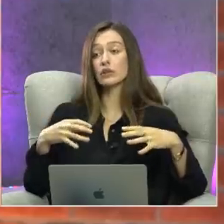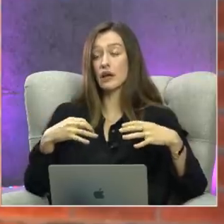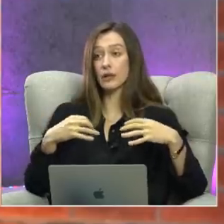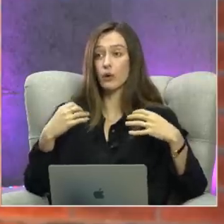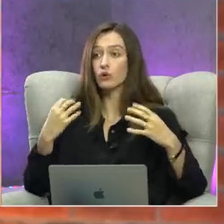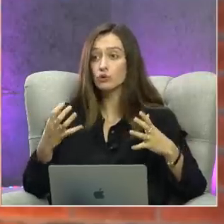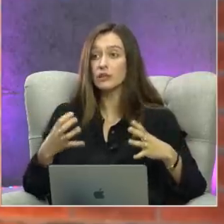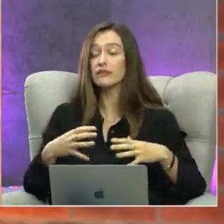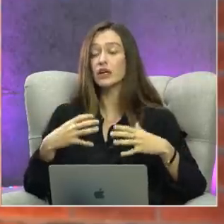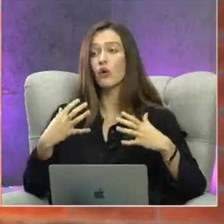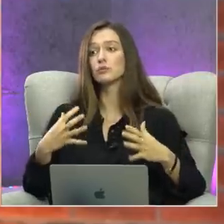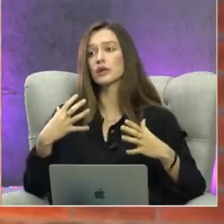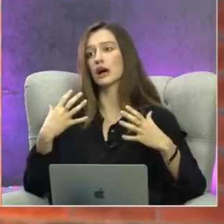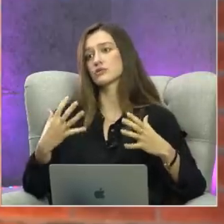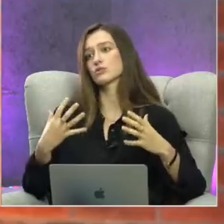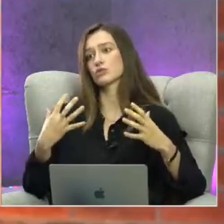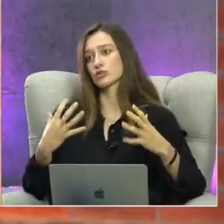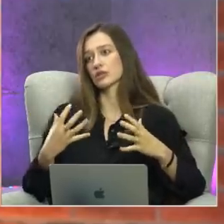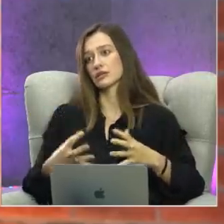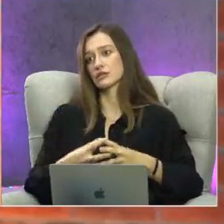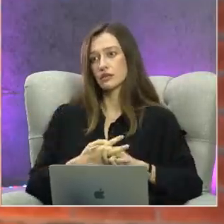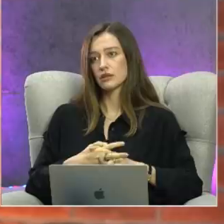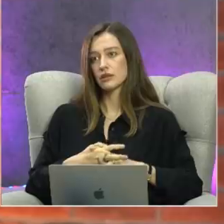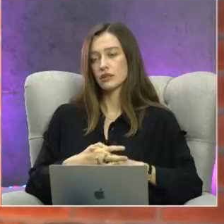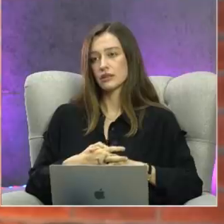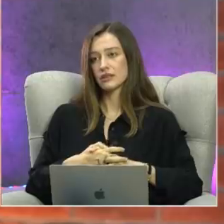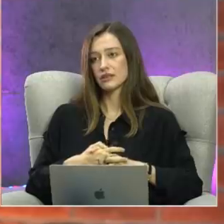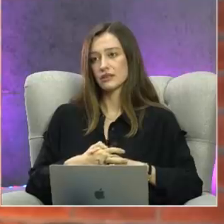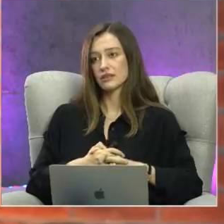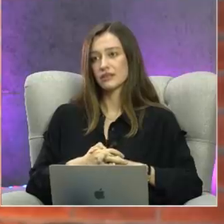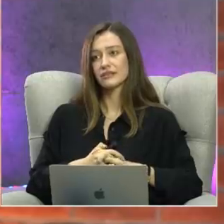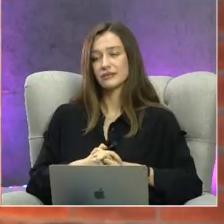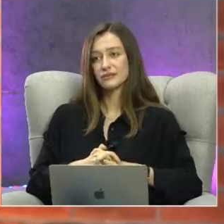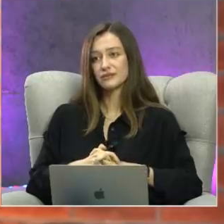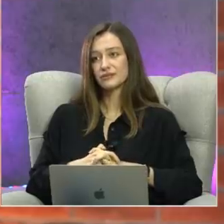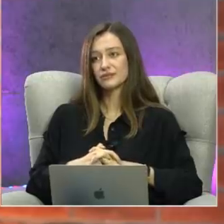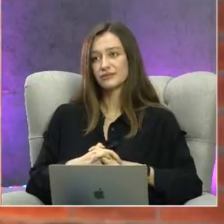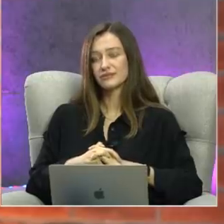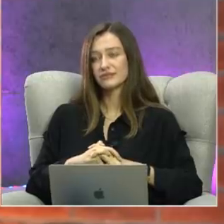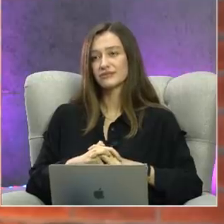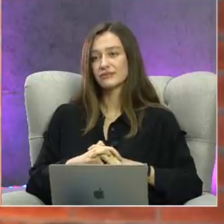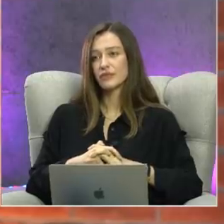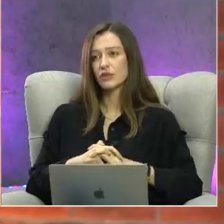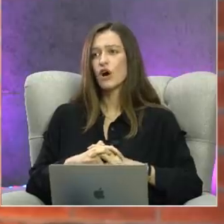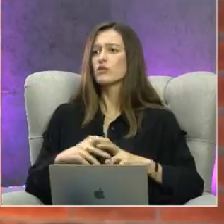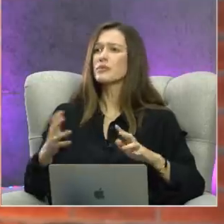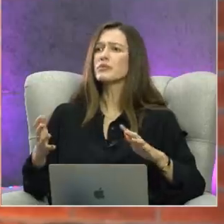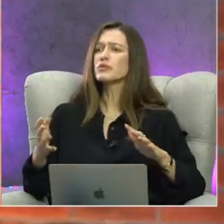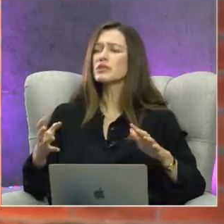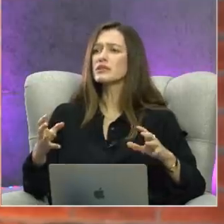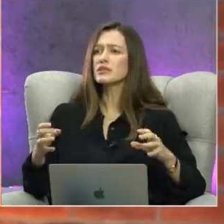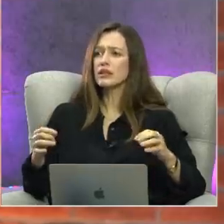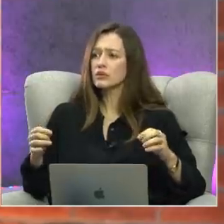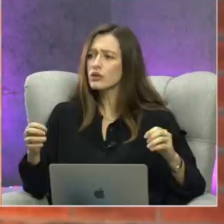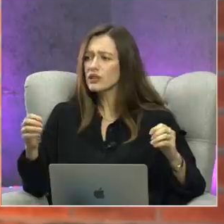hayvanı hemen öldürmek veya kovmak arzusu içindeyiz? Ben değilim aslında ama öyle olur. Yani bazısında oluyor evet. Yani bu... Hocam ya bu